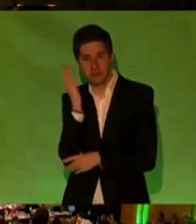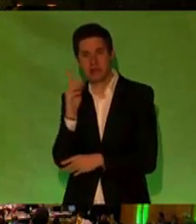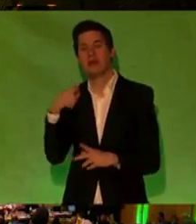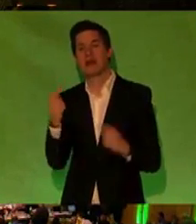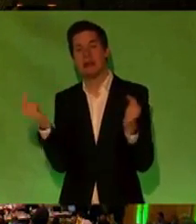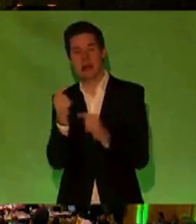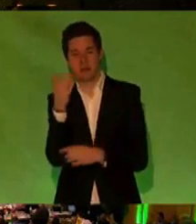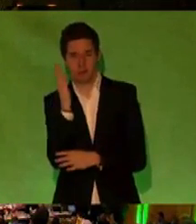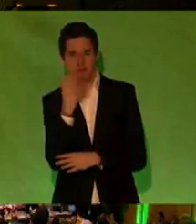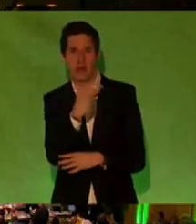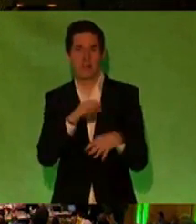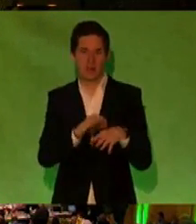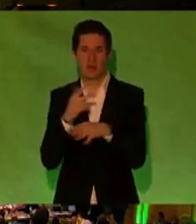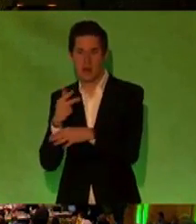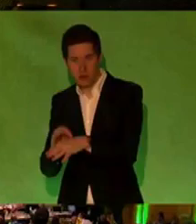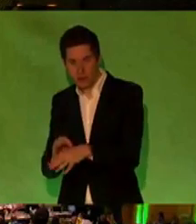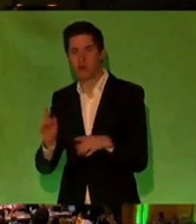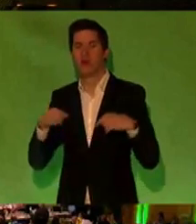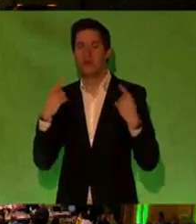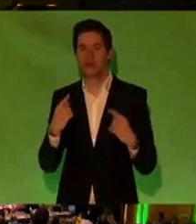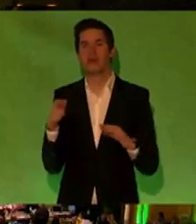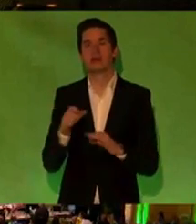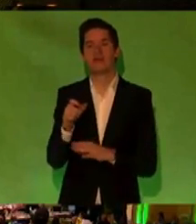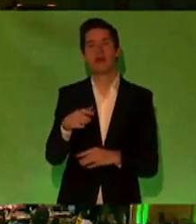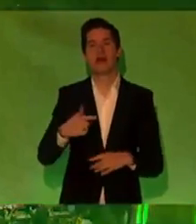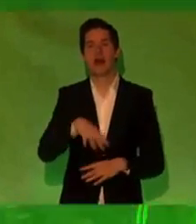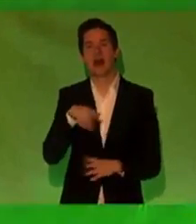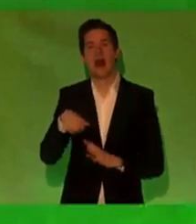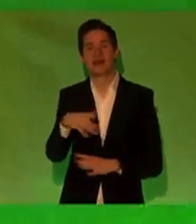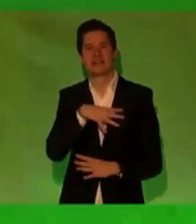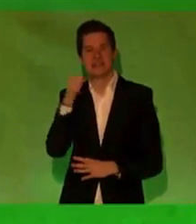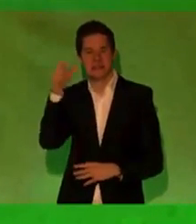Und Robert Dillahaye aus dem KV Rhein-Sieg wird den Antrag jetzt vorstellen.